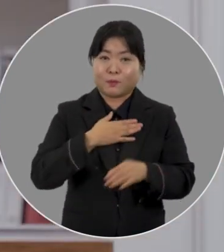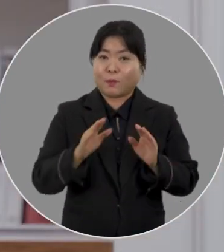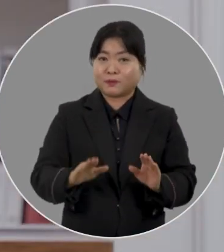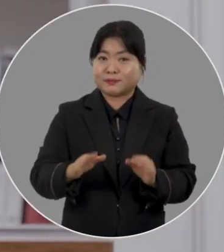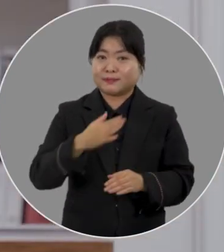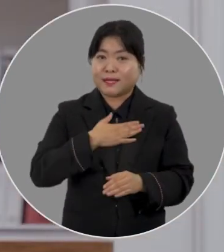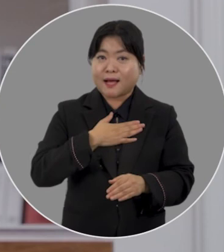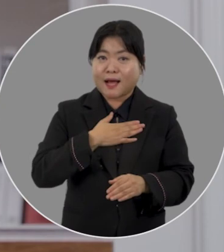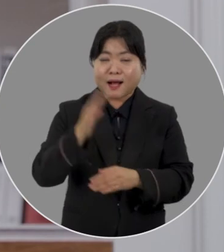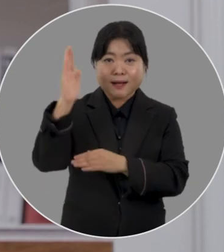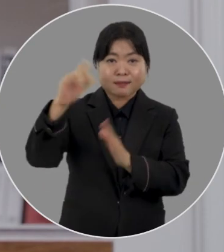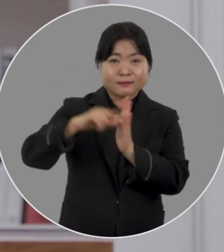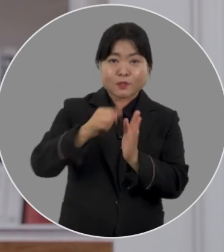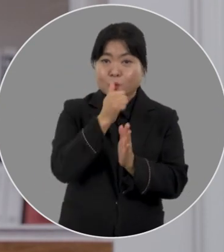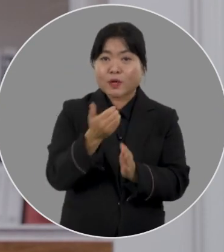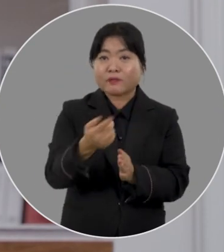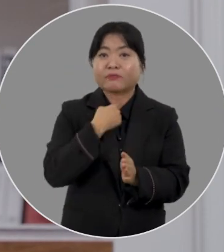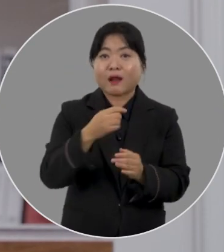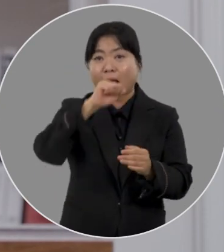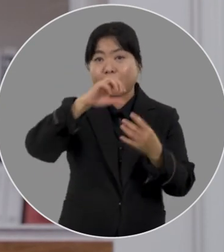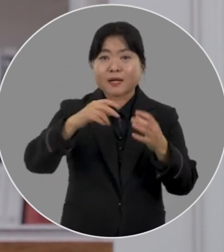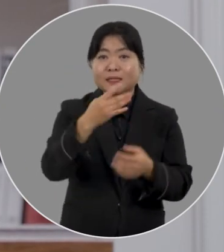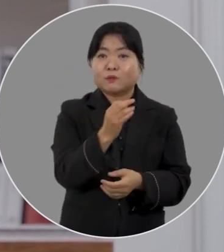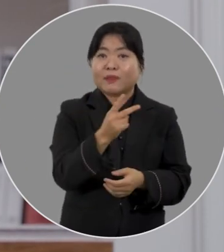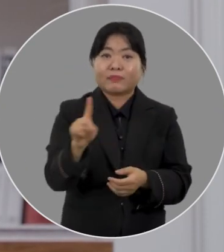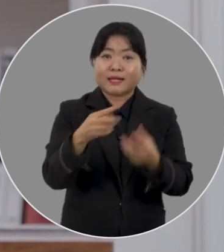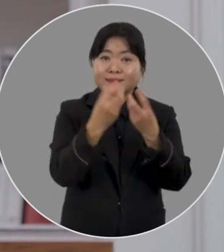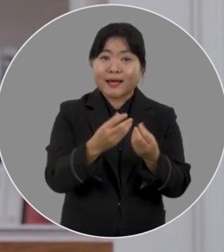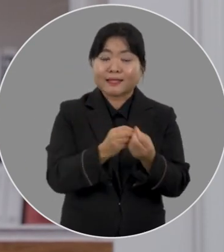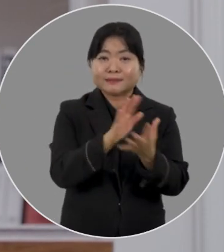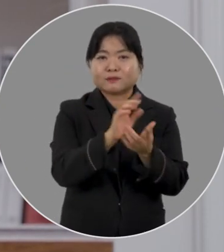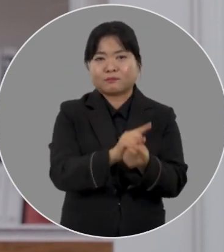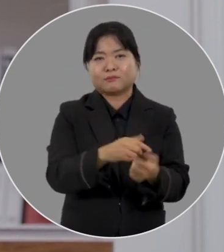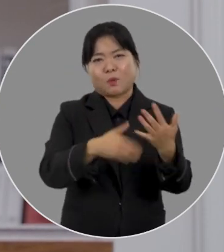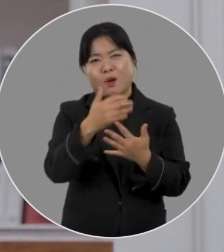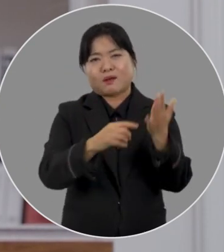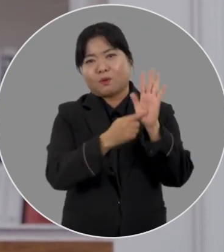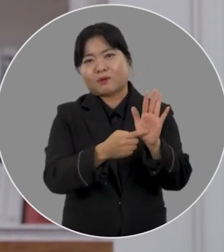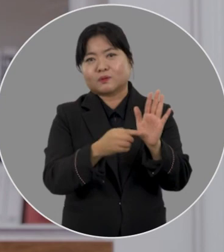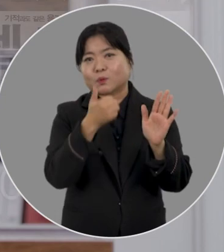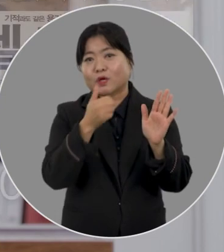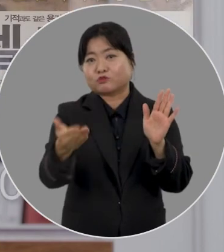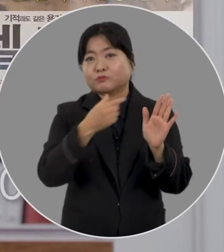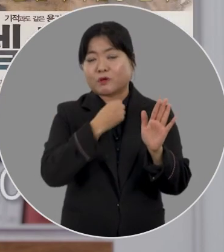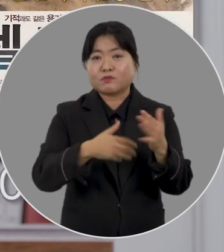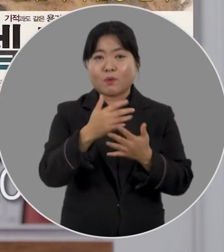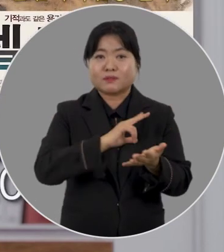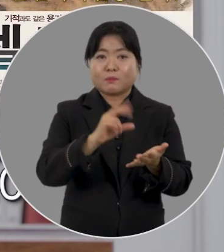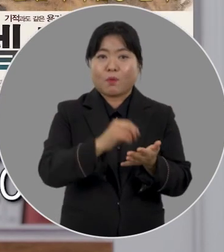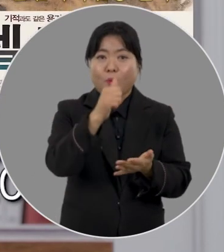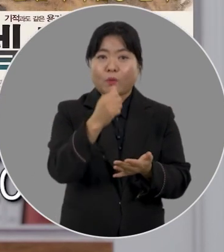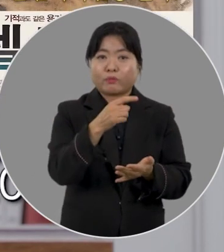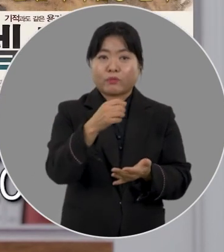오늘 그 제가 강연 시간에 소개했던 그 아프리카 루안다의 사례를 직접 다룬 영화를 한 편 소개하려고 그래요. 영화 제목은